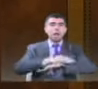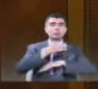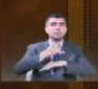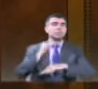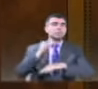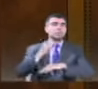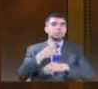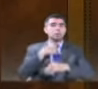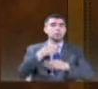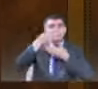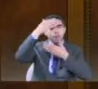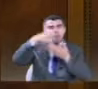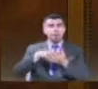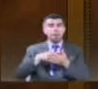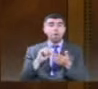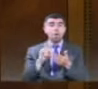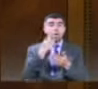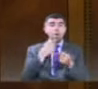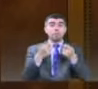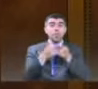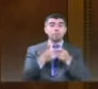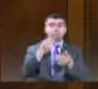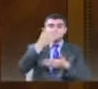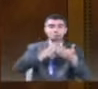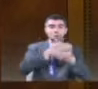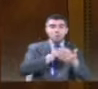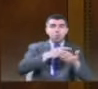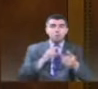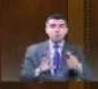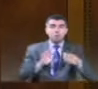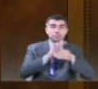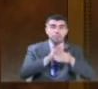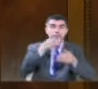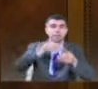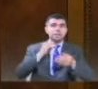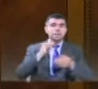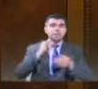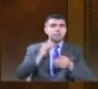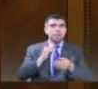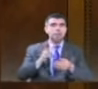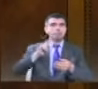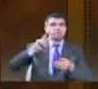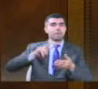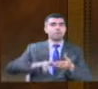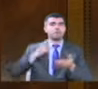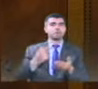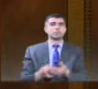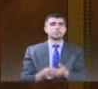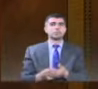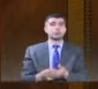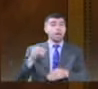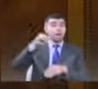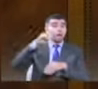للقرار السيادي للمغرب والوفاء بالالتزامات والتعهدات مع المنتظم الدولي، وهي بالفعل كذلك. إن